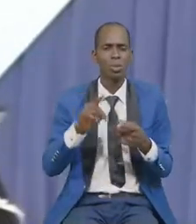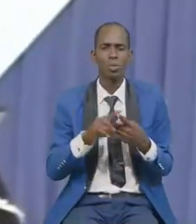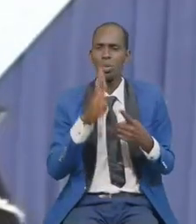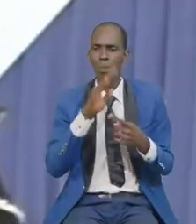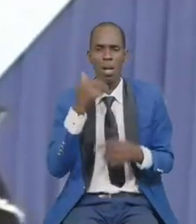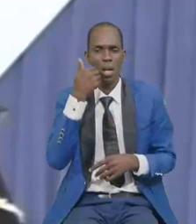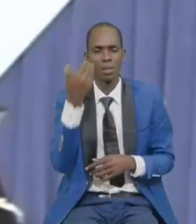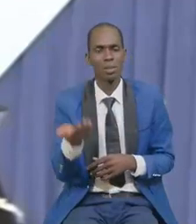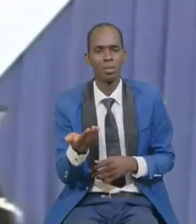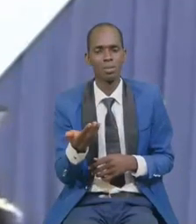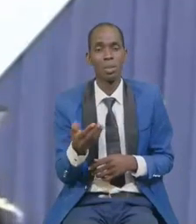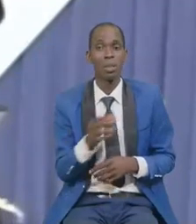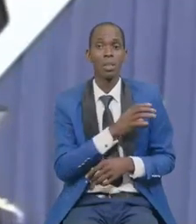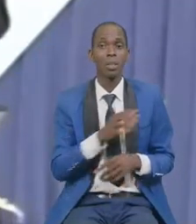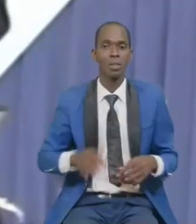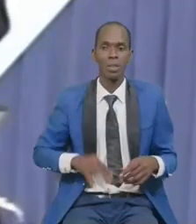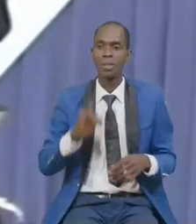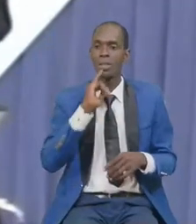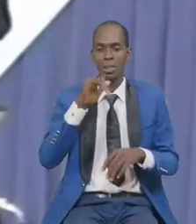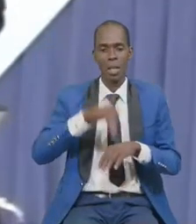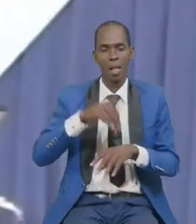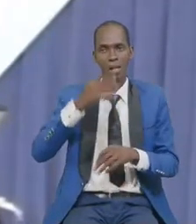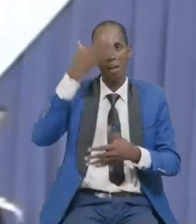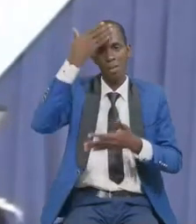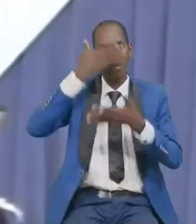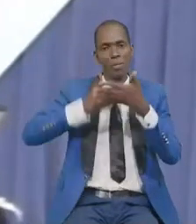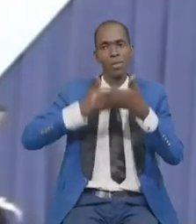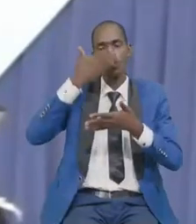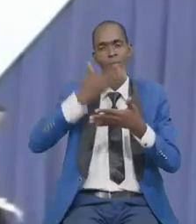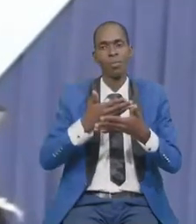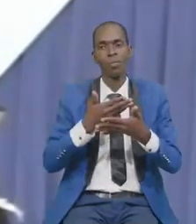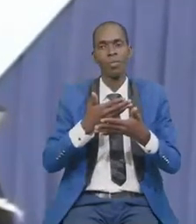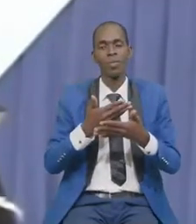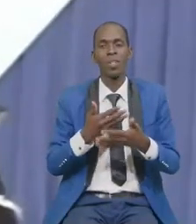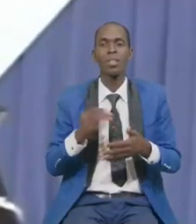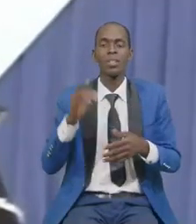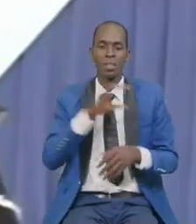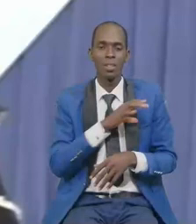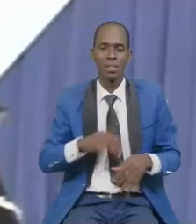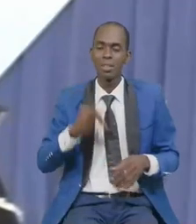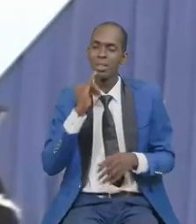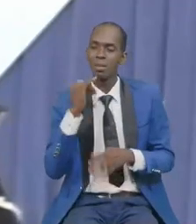Christ marche devant. Il porte une croix lourde.